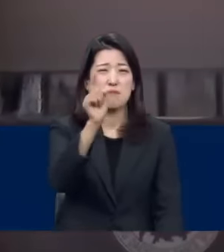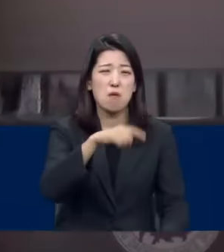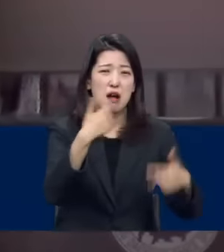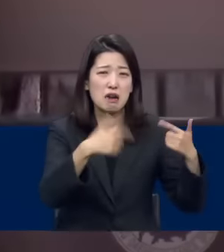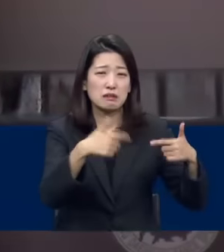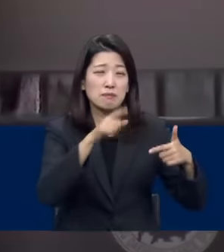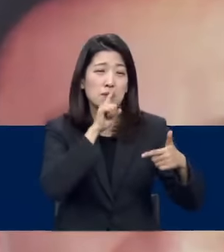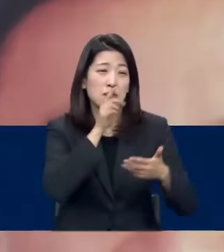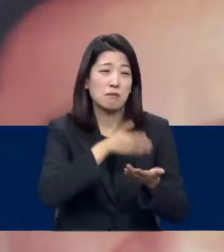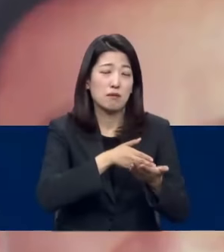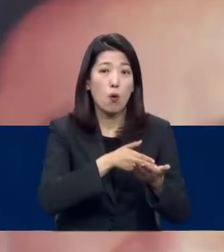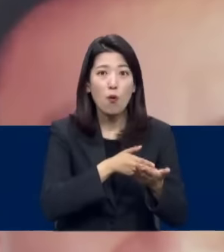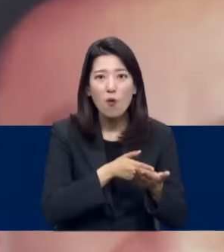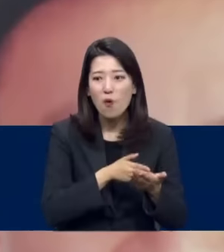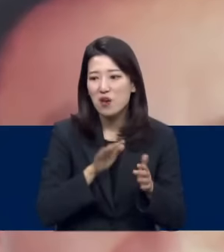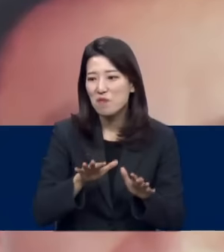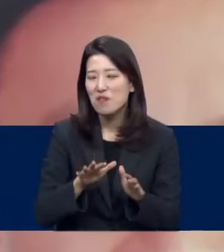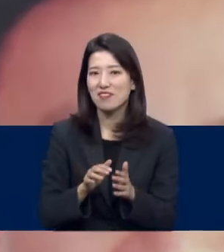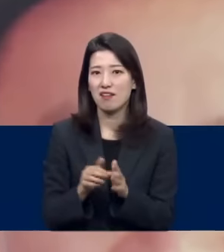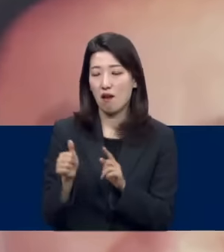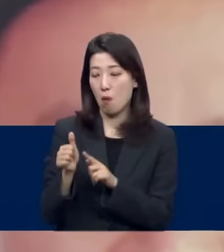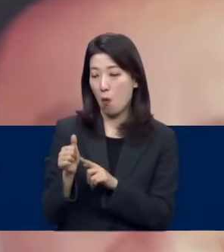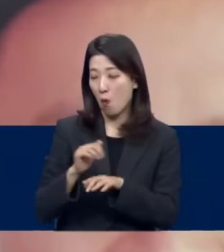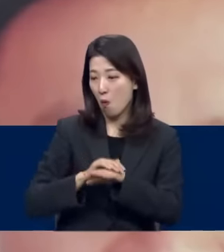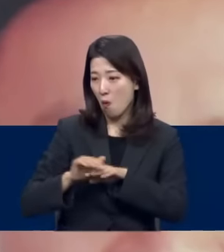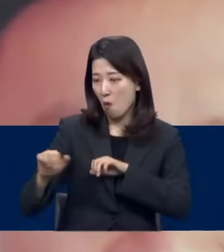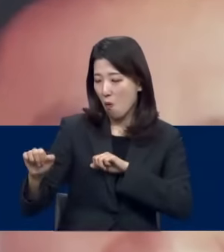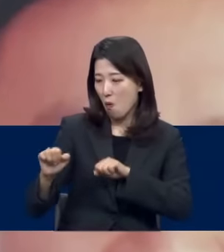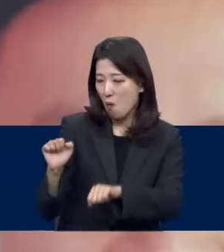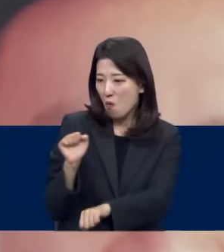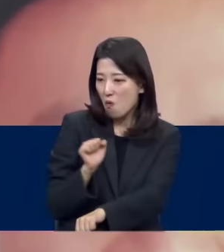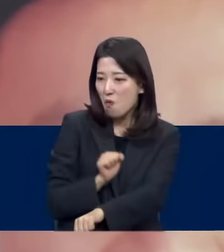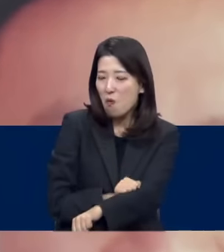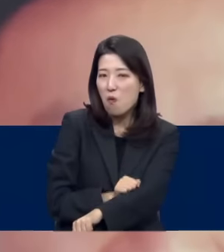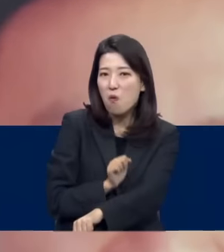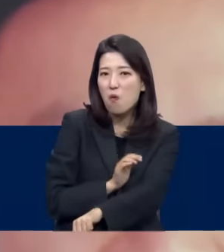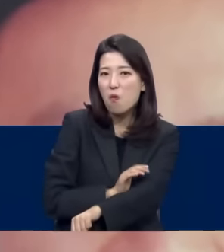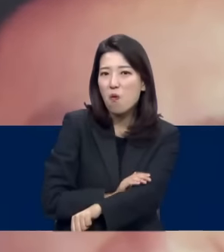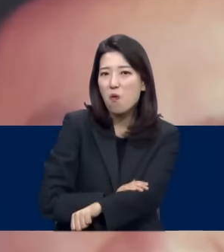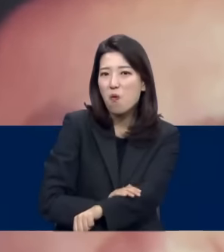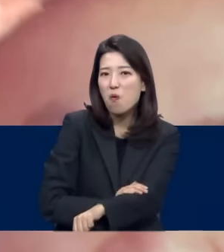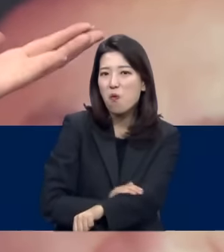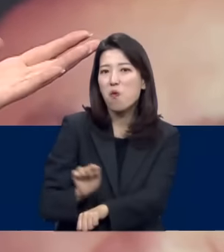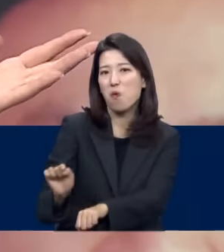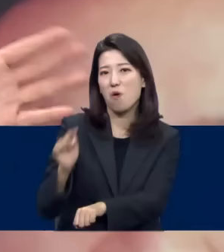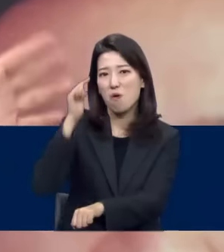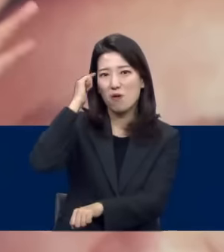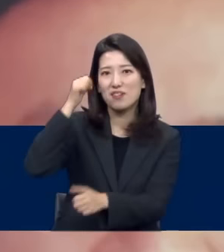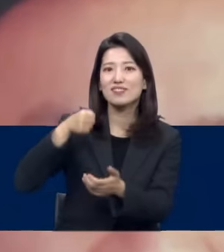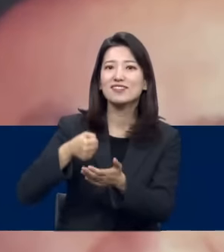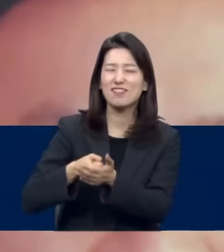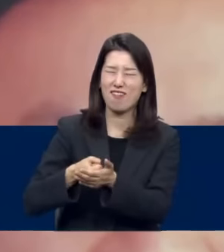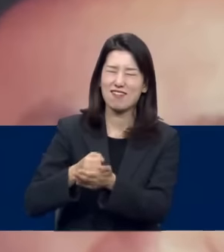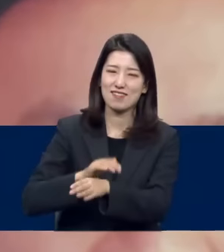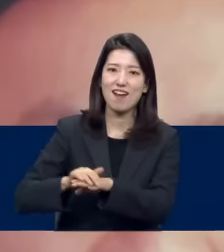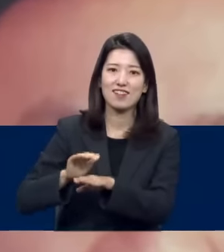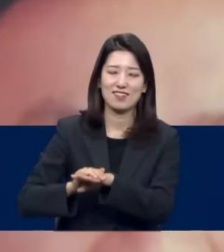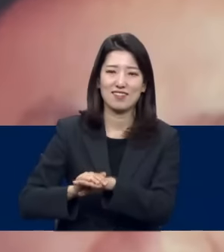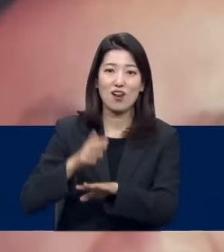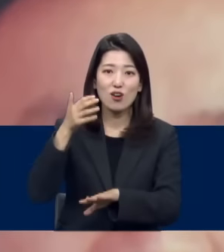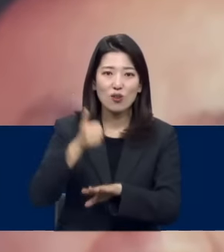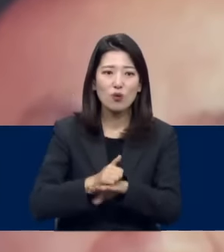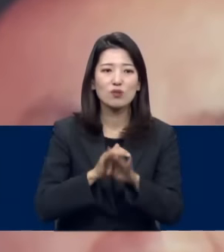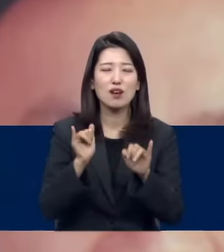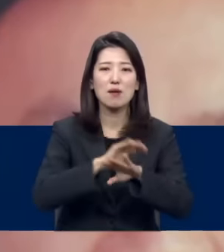하게 되는데 이번에는 기민한 대응으로 발 빠르게 대응해서 판단과 발 빠르게 대응해서 많은 사람을 구할